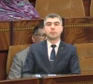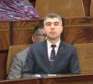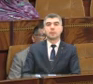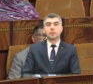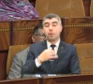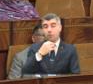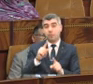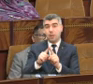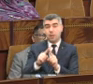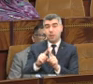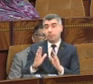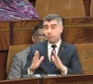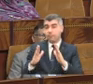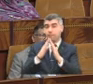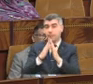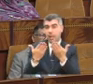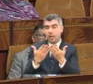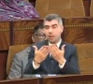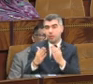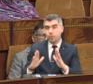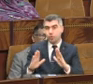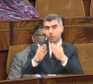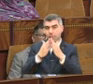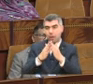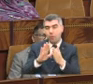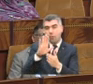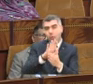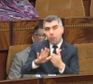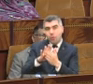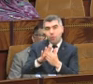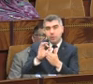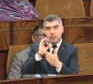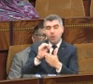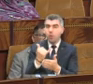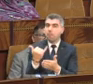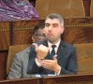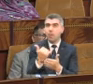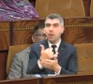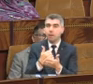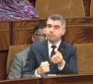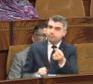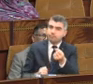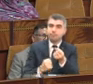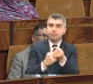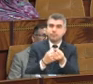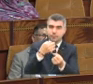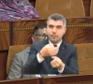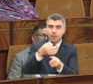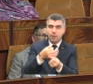المناطق القروية والجبلية أو بمعنى الأصح سكان المغرب العميق محتاجين منكم إرادة حقيقية